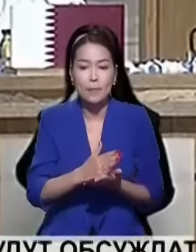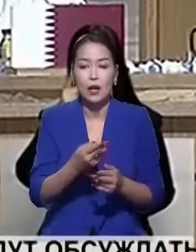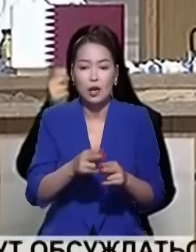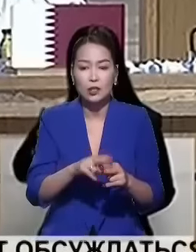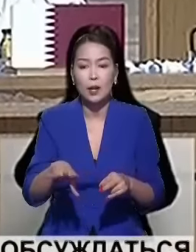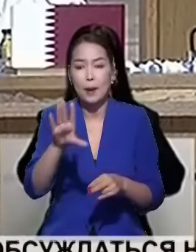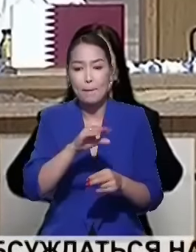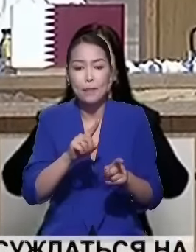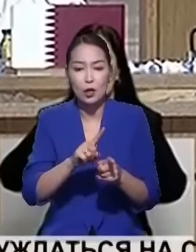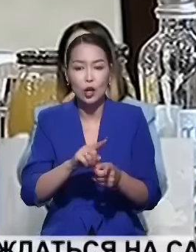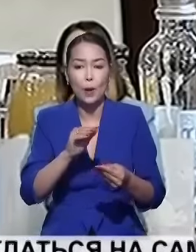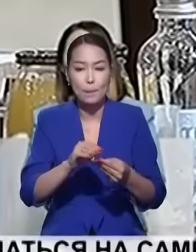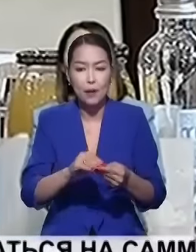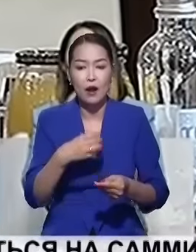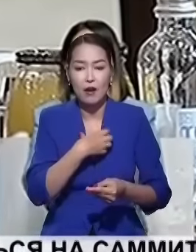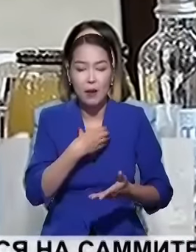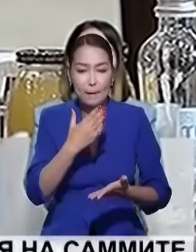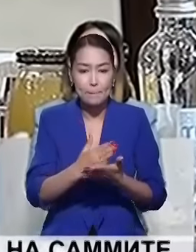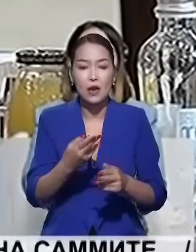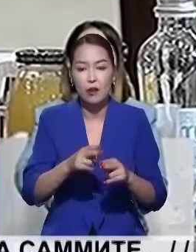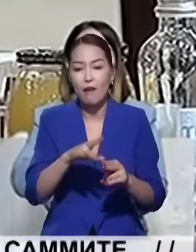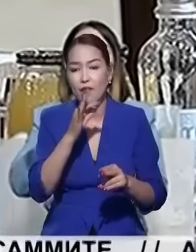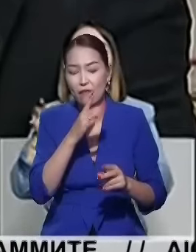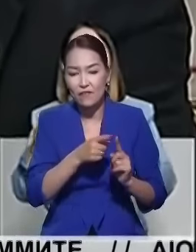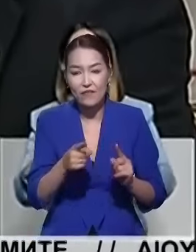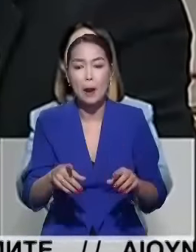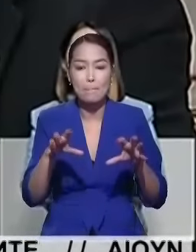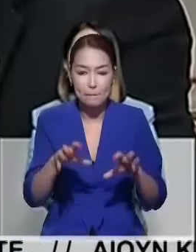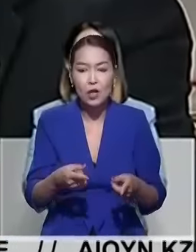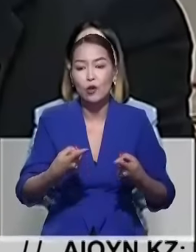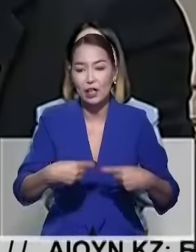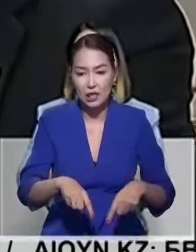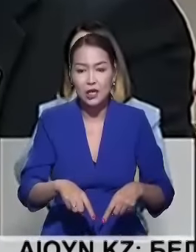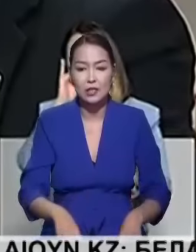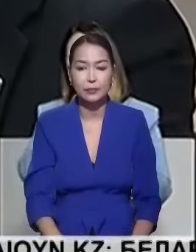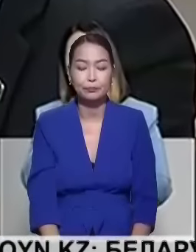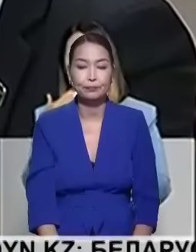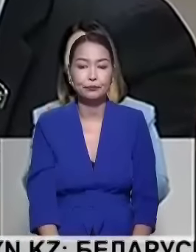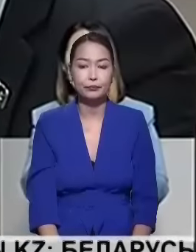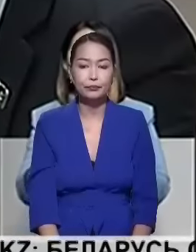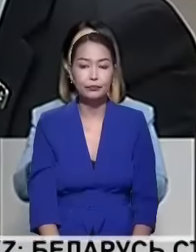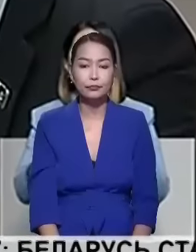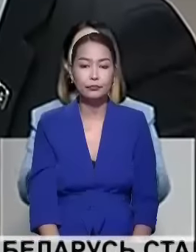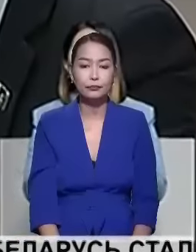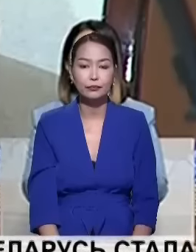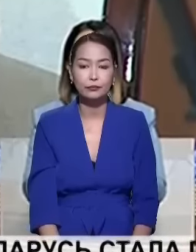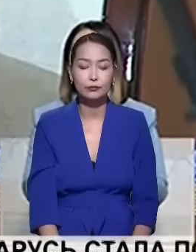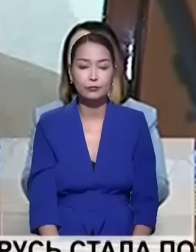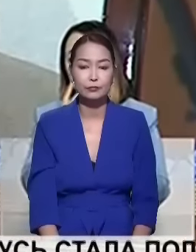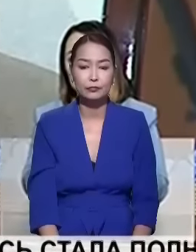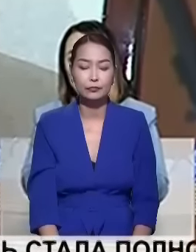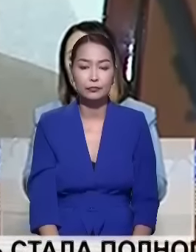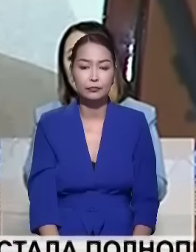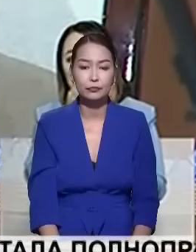находилась в постоянном фокусе внимания во время председательства Казахстана в организации. Казахская земля издревле